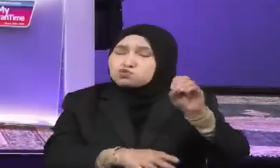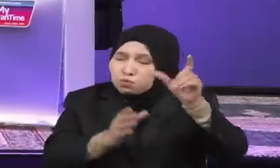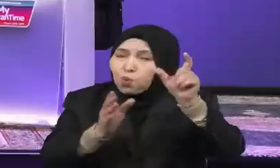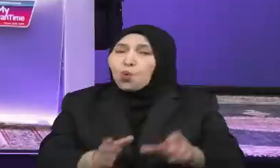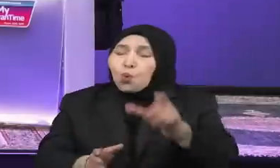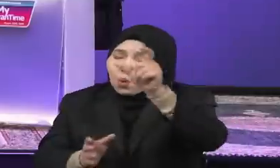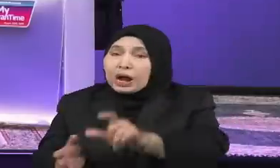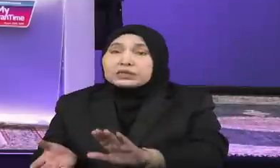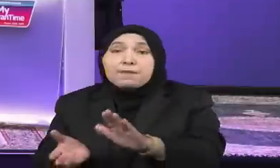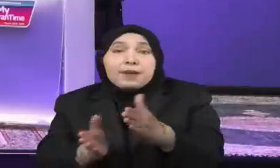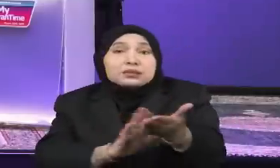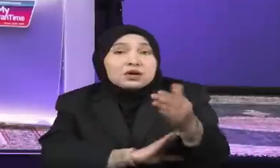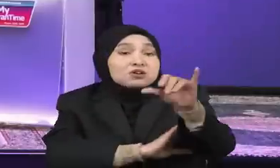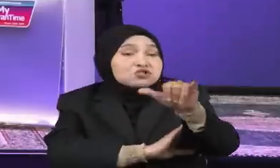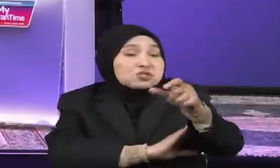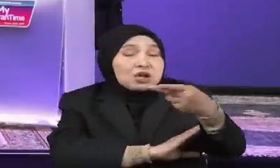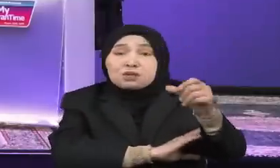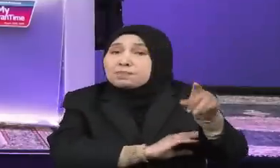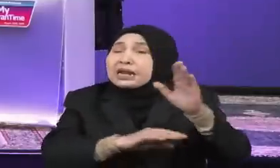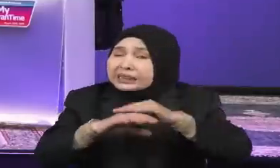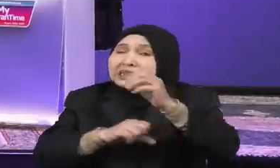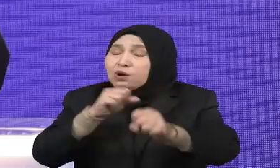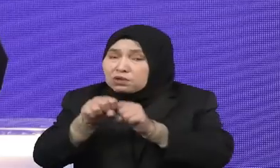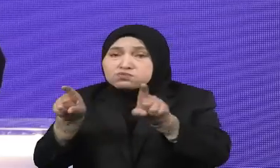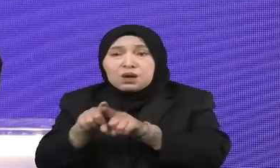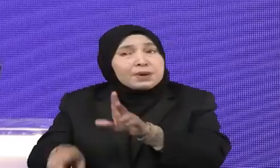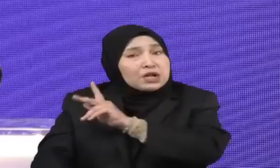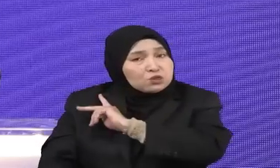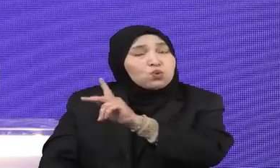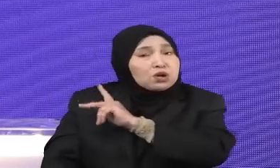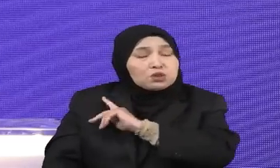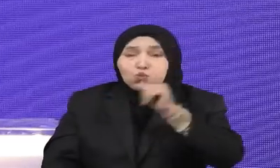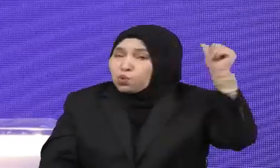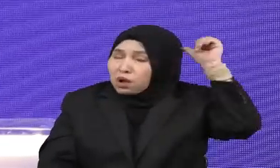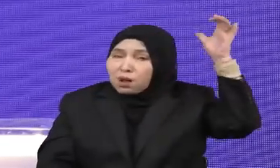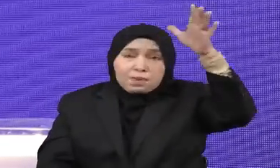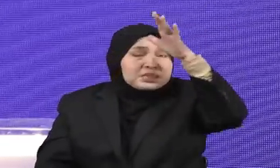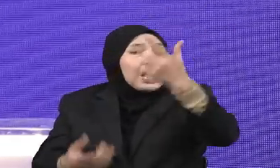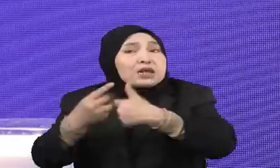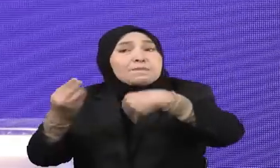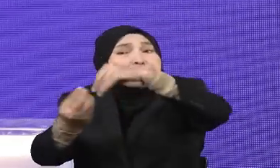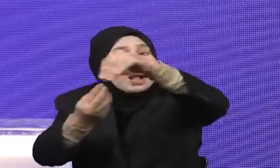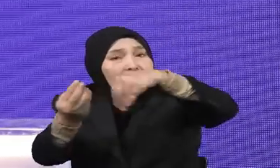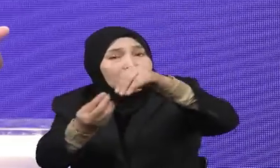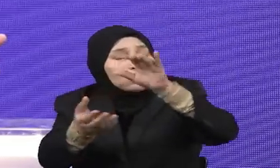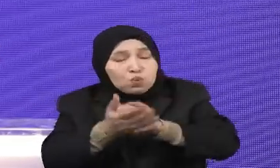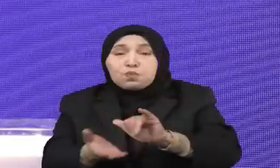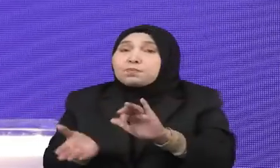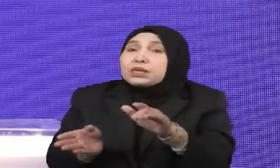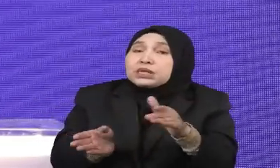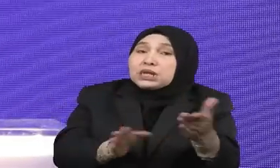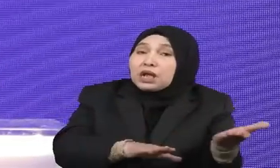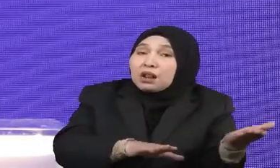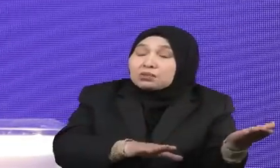Syahid sebenarnya pada tahun sebelumnya lebih kurang enggak Ustaz ya ketua ketua musyrik daripada Mekkah itu meninggal ya